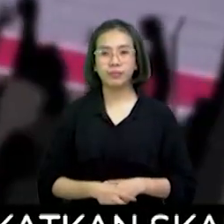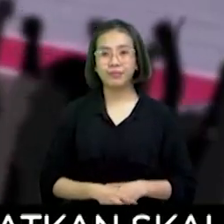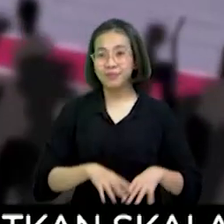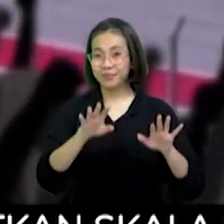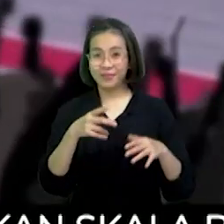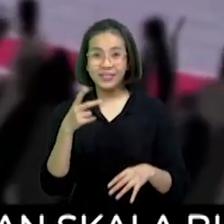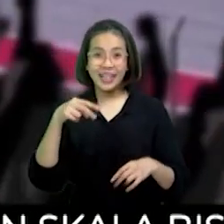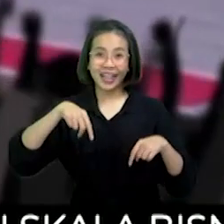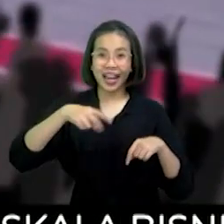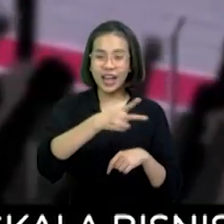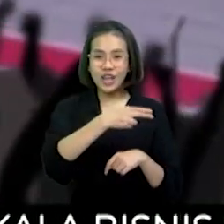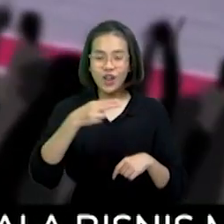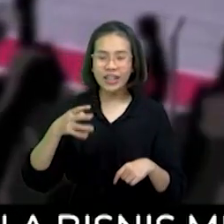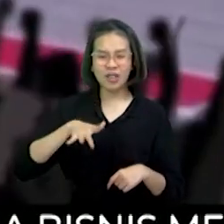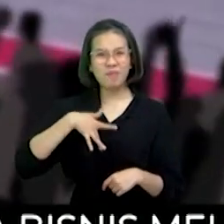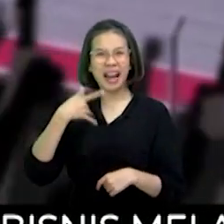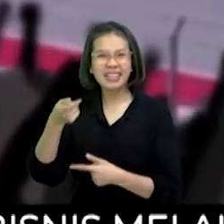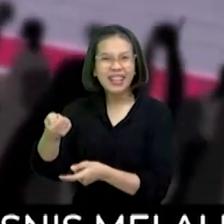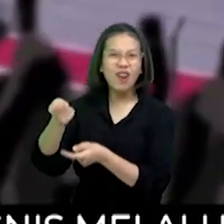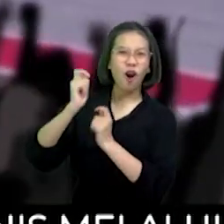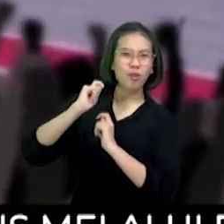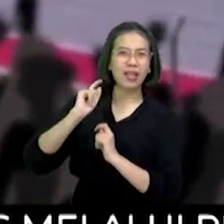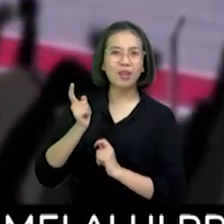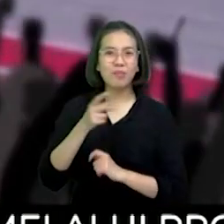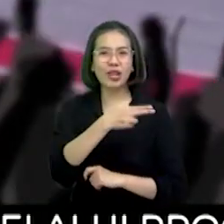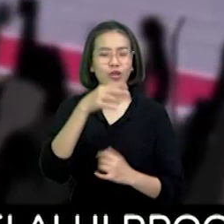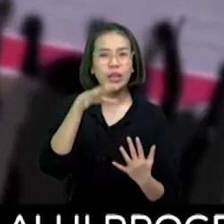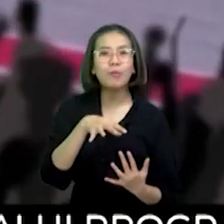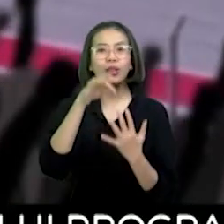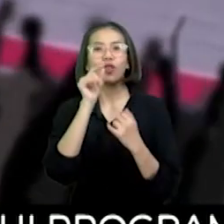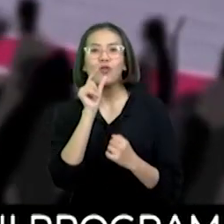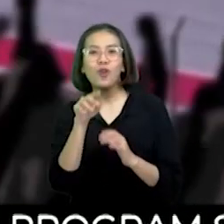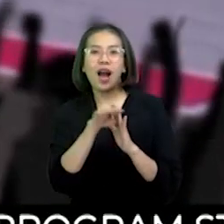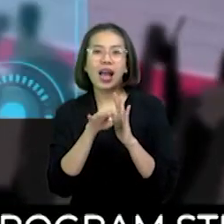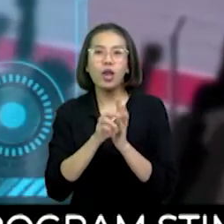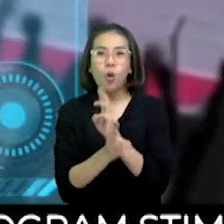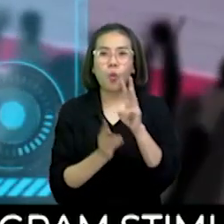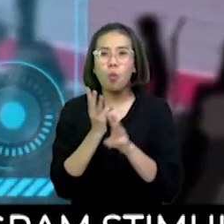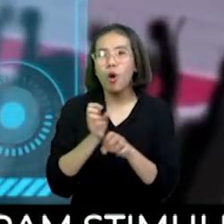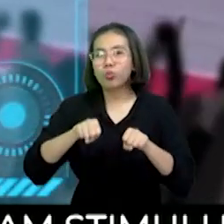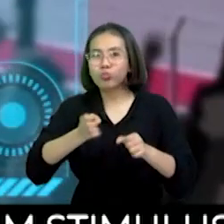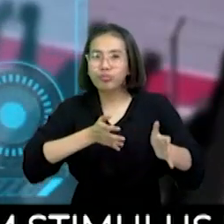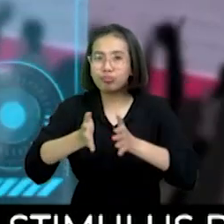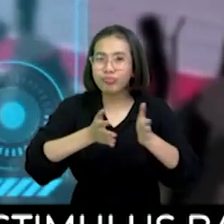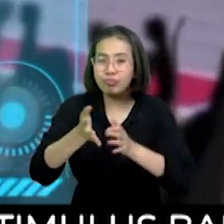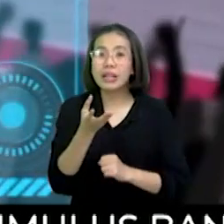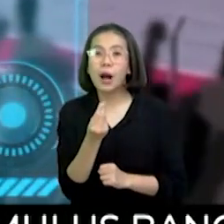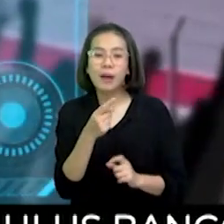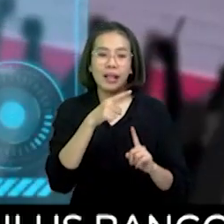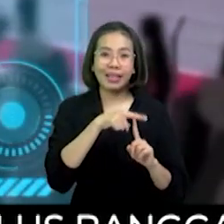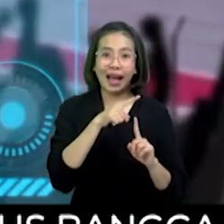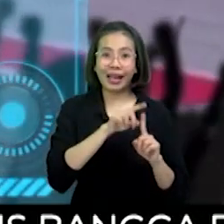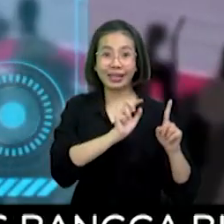Pemirsa, Indonesia mendapatkan kehormatan menjadi tuan rumah dari ajang World Superbike 2021 yang diselenggarakan mulai 19